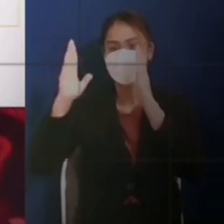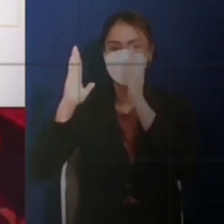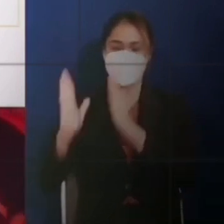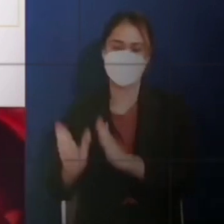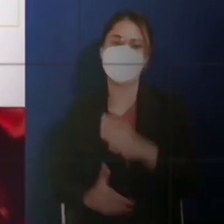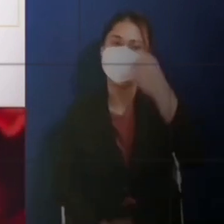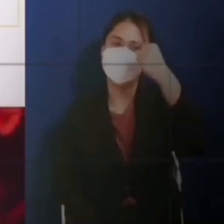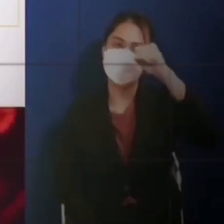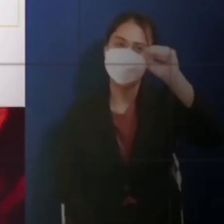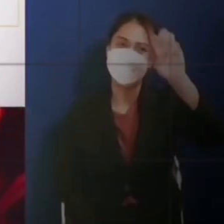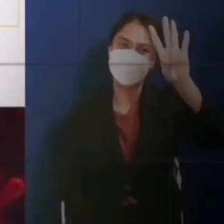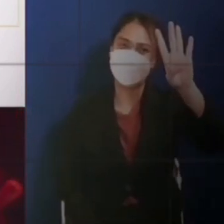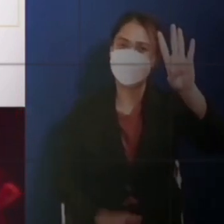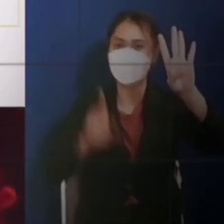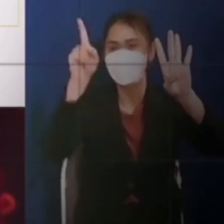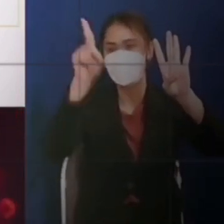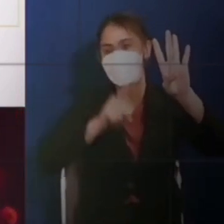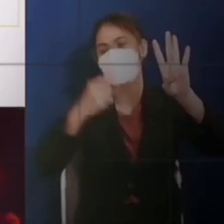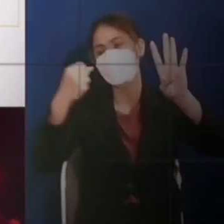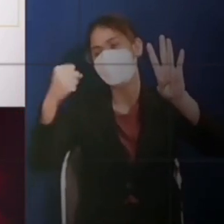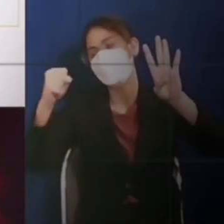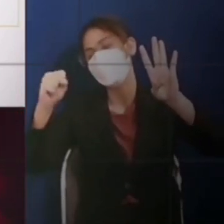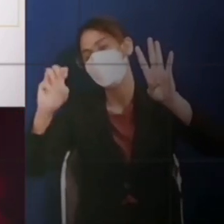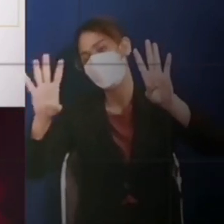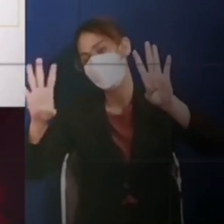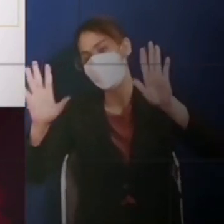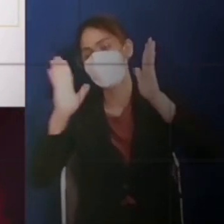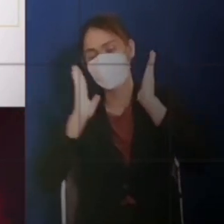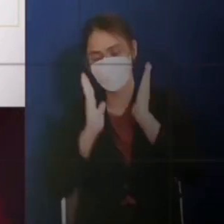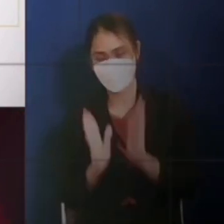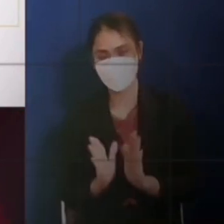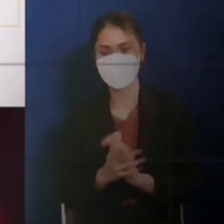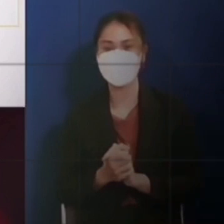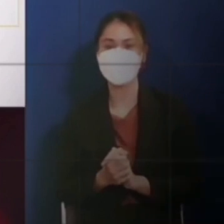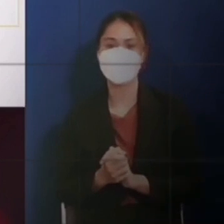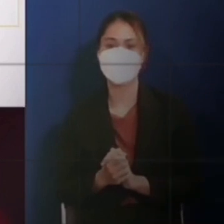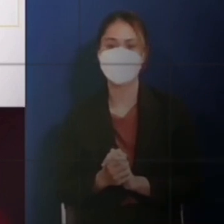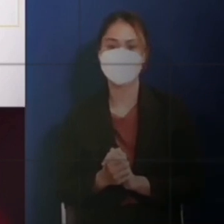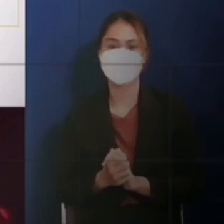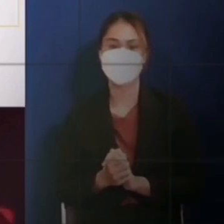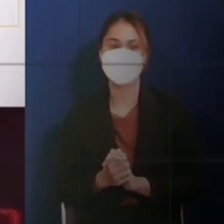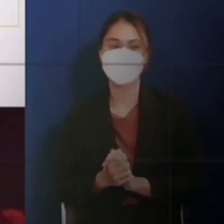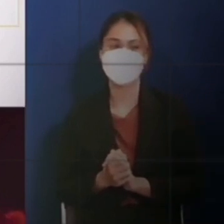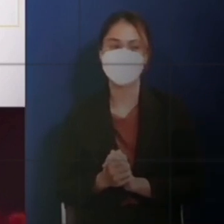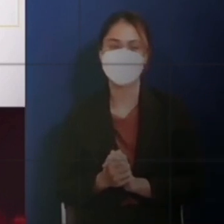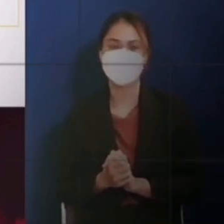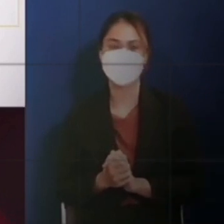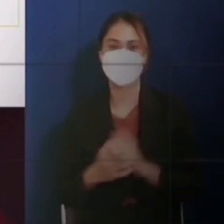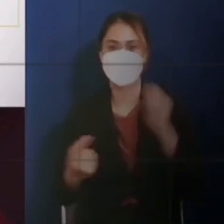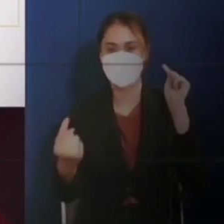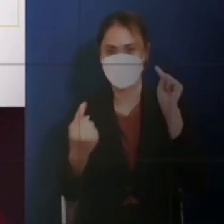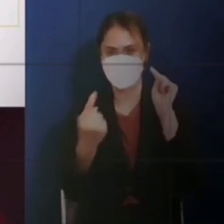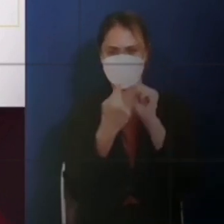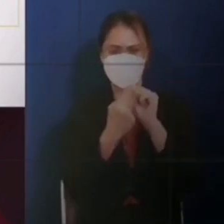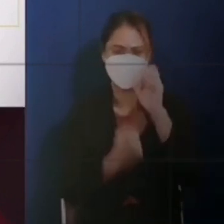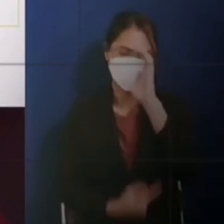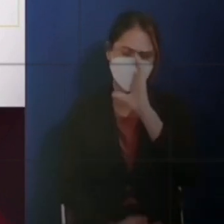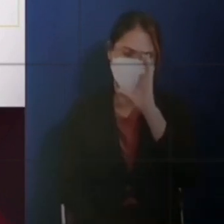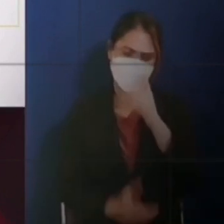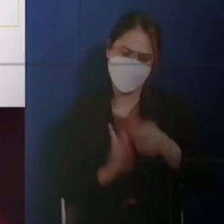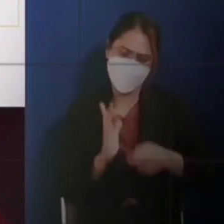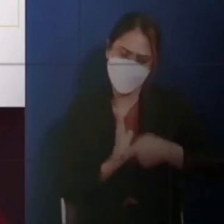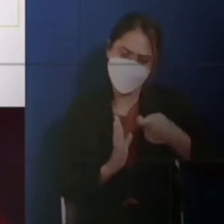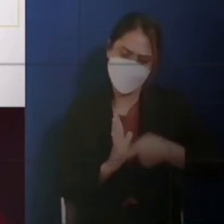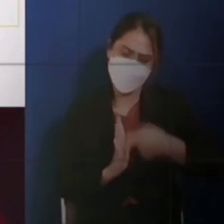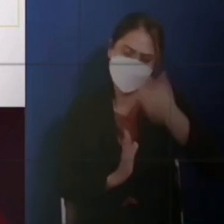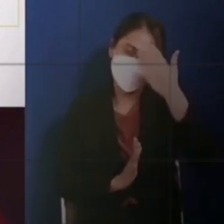หรือ 1.4 ในล้านนะครับก็ถือว่าเป็นกรณีที่เราต้องหาสาเหตุต่อนะครับ